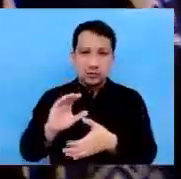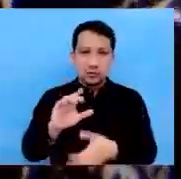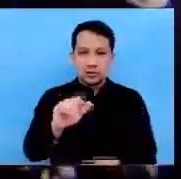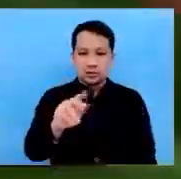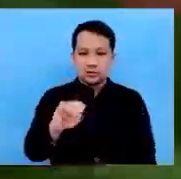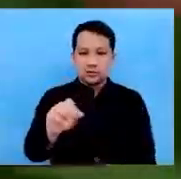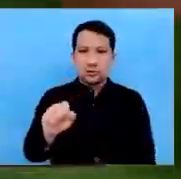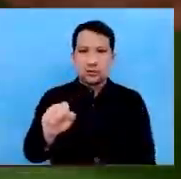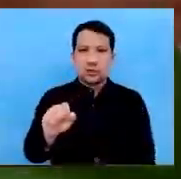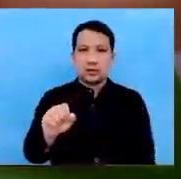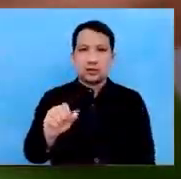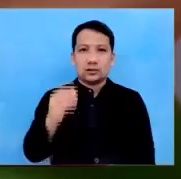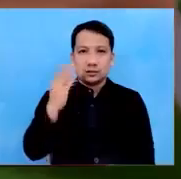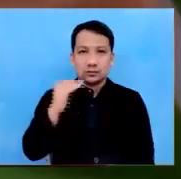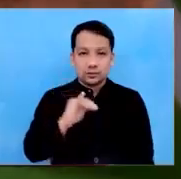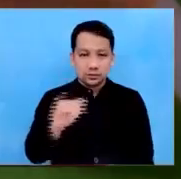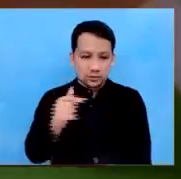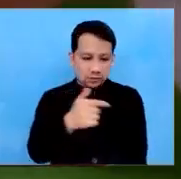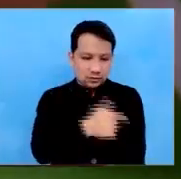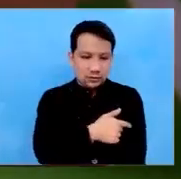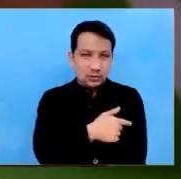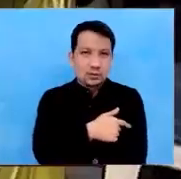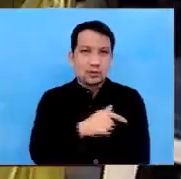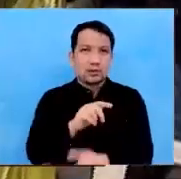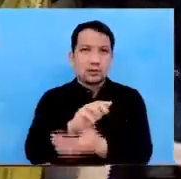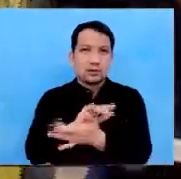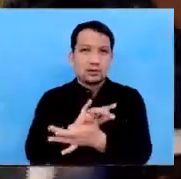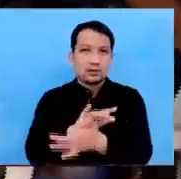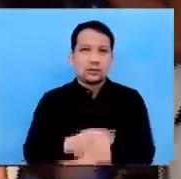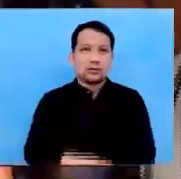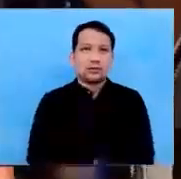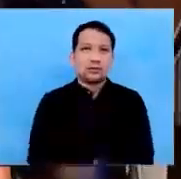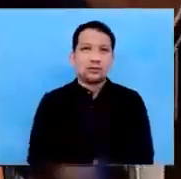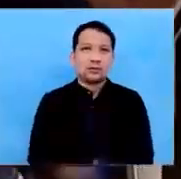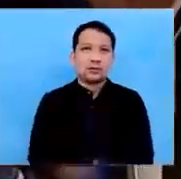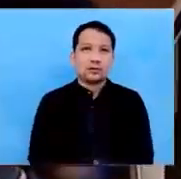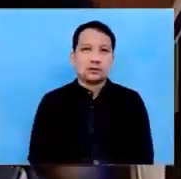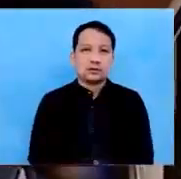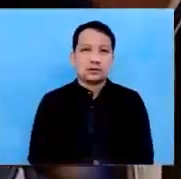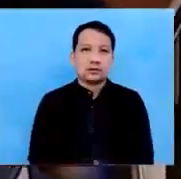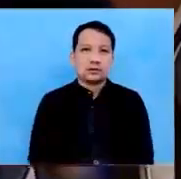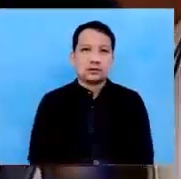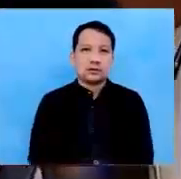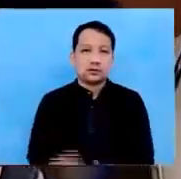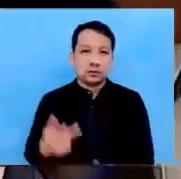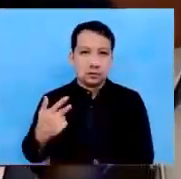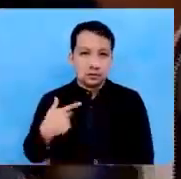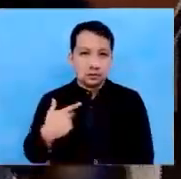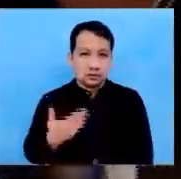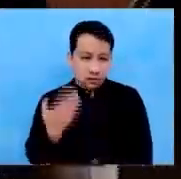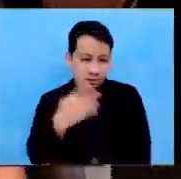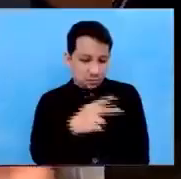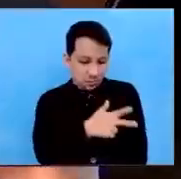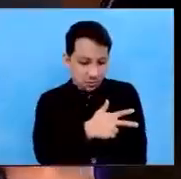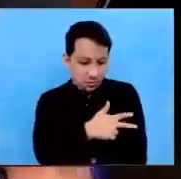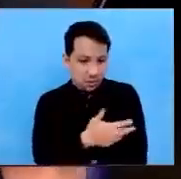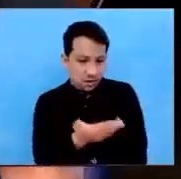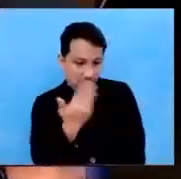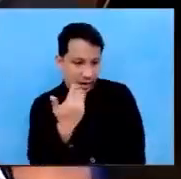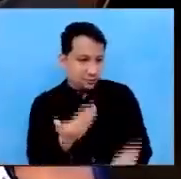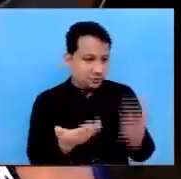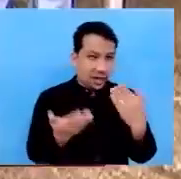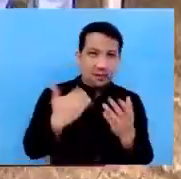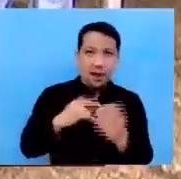Caloocan, may bakunahan din kontra COVID-19. Tapos hindi po magpa-booster, meron po tayo dito. First booster and second